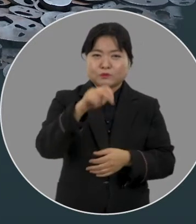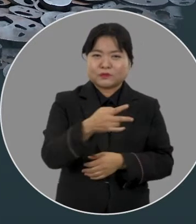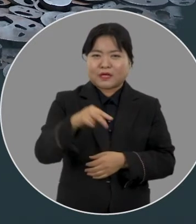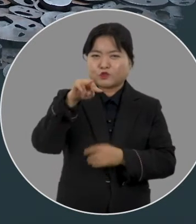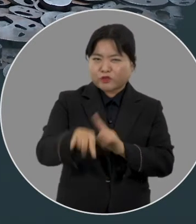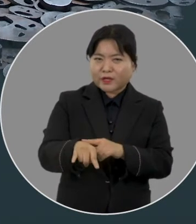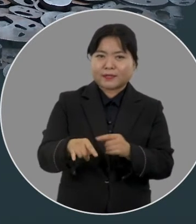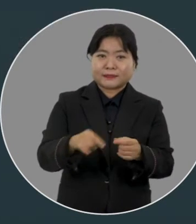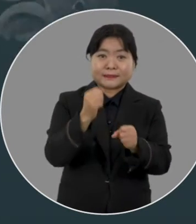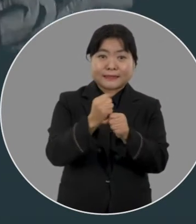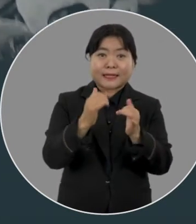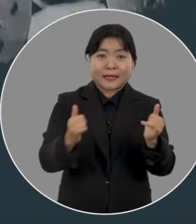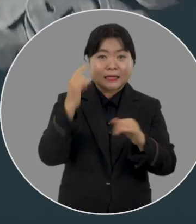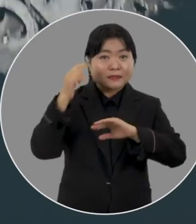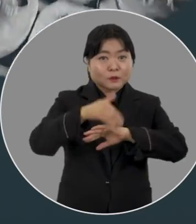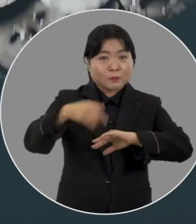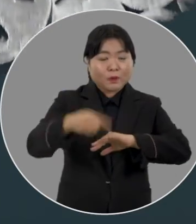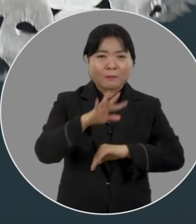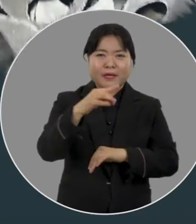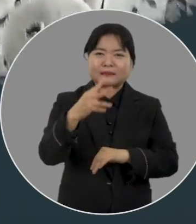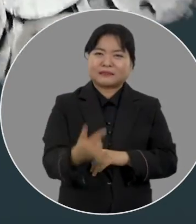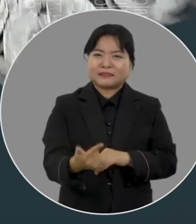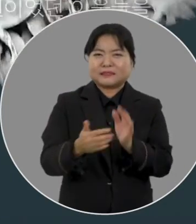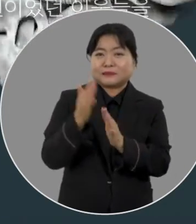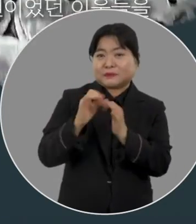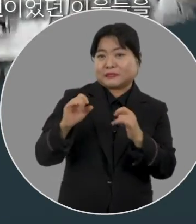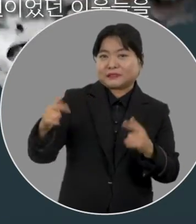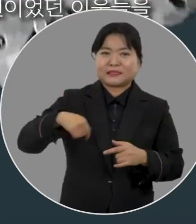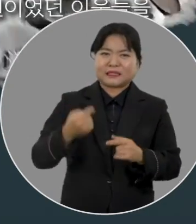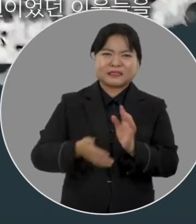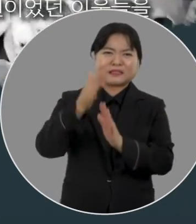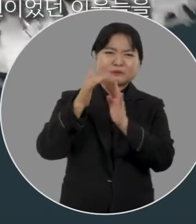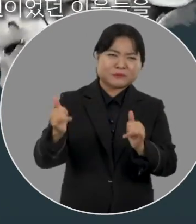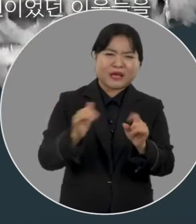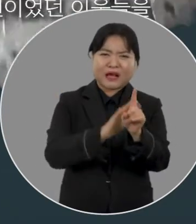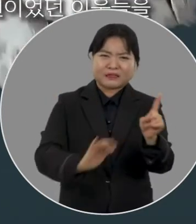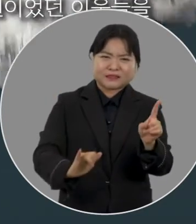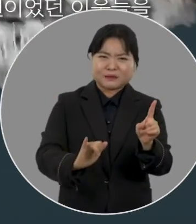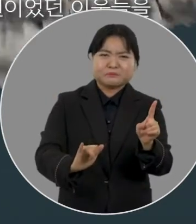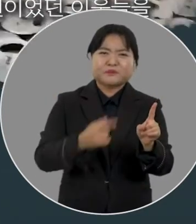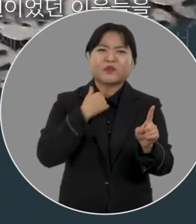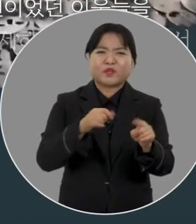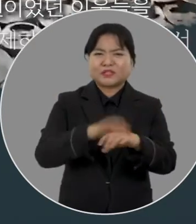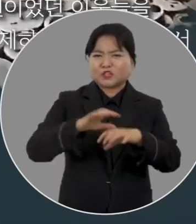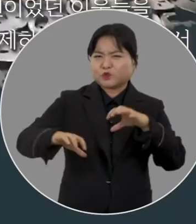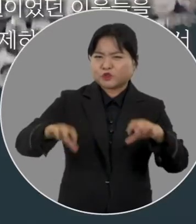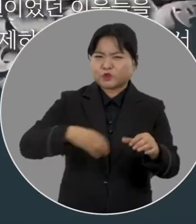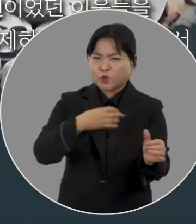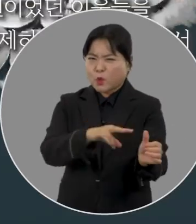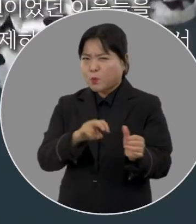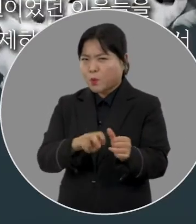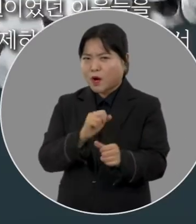작가가 의도했던 건 베를린 시민들이 자기 시민의 일원이었던 이웃들을